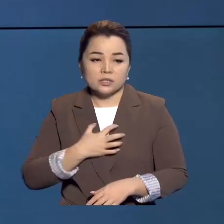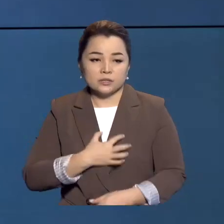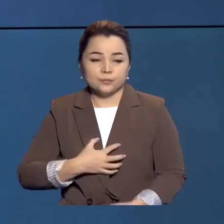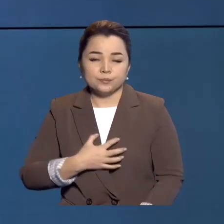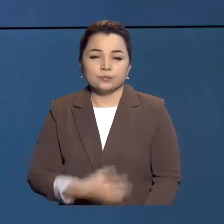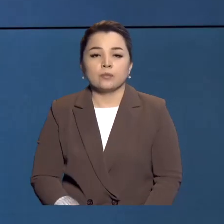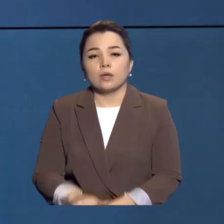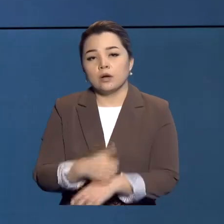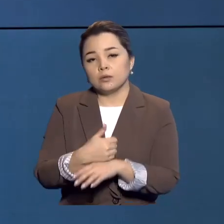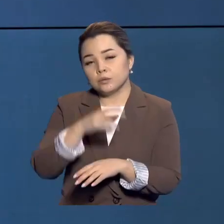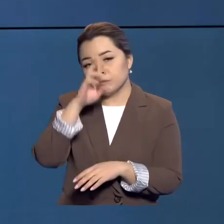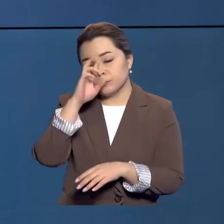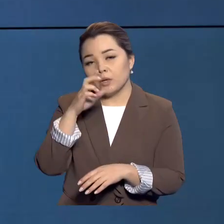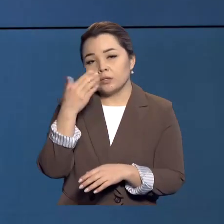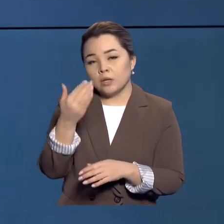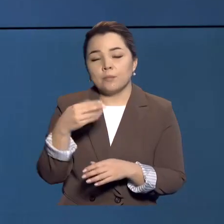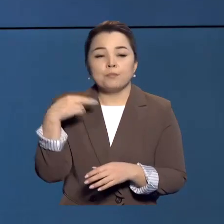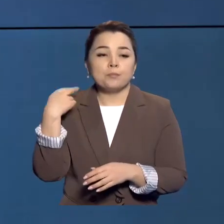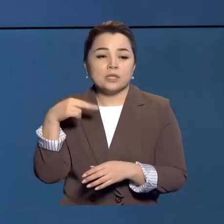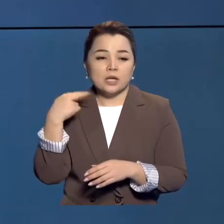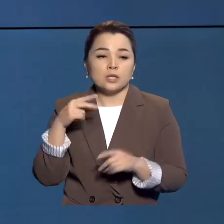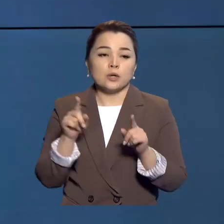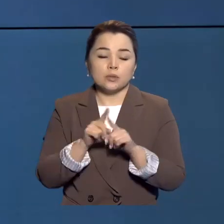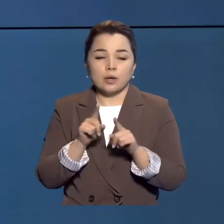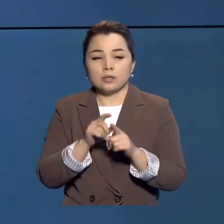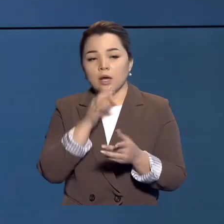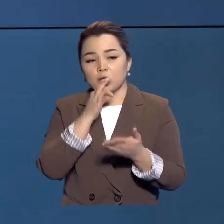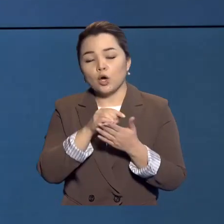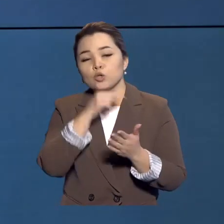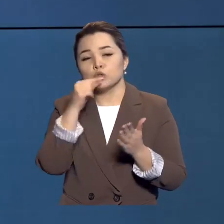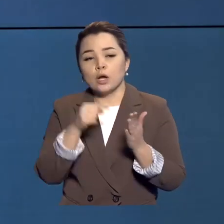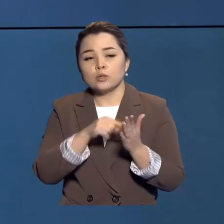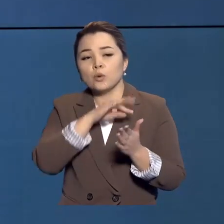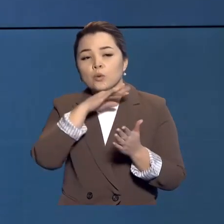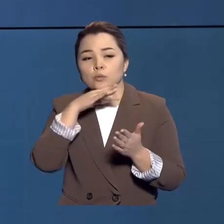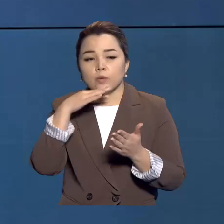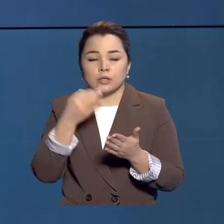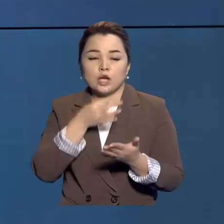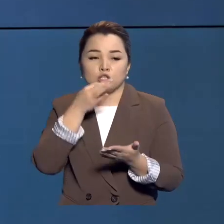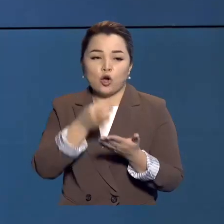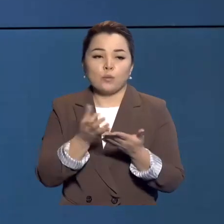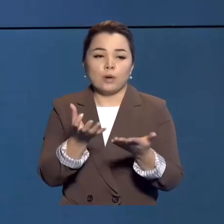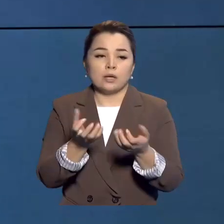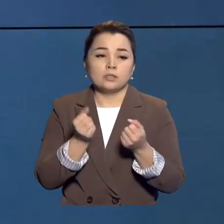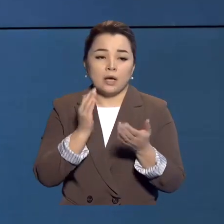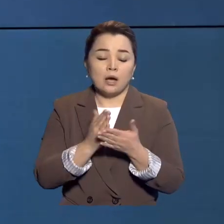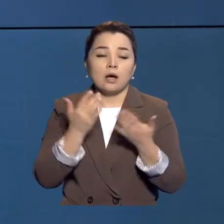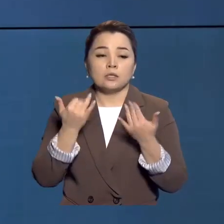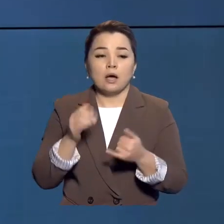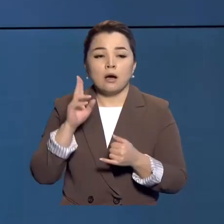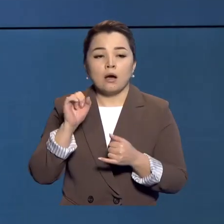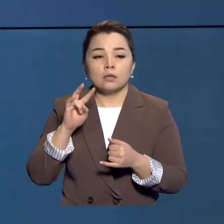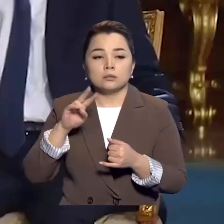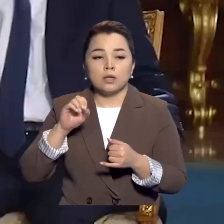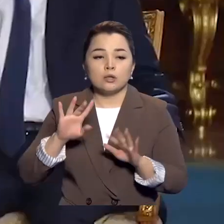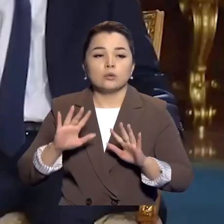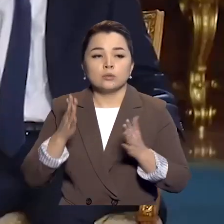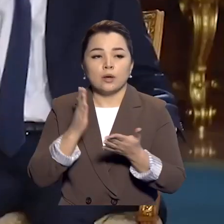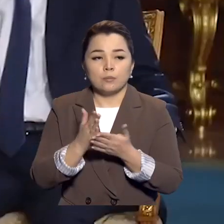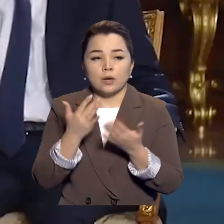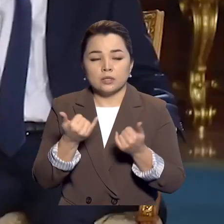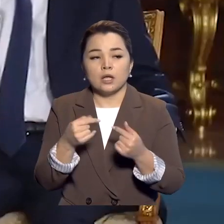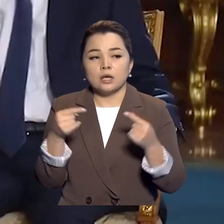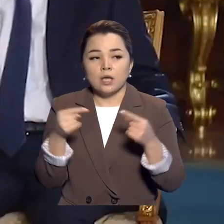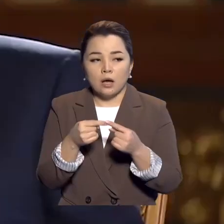Ел президенті Қасым Жомарт Тоқаевтың сұхбатынан көпшілік көкейде жүрген көптеген сұрақтарға жауап алды. Әсіресе қаңтар оқиғасына қатысты нақты